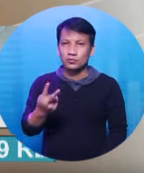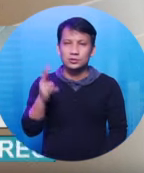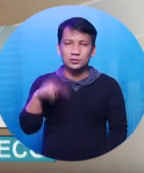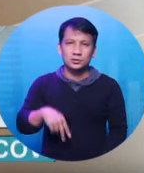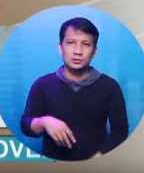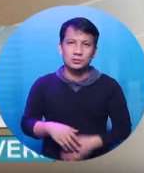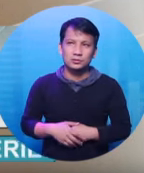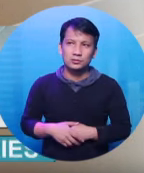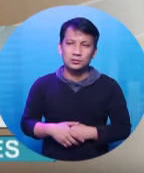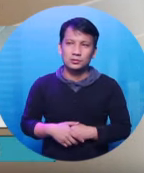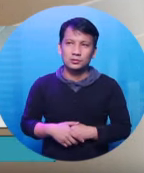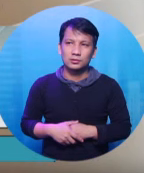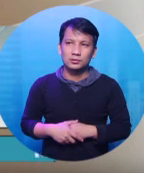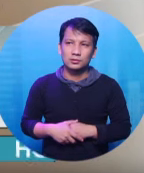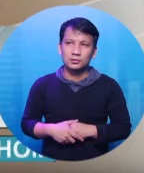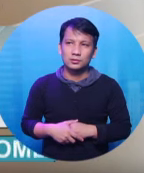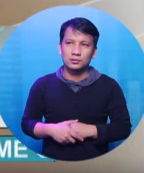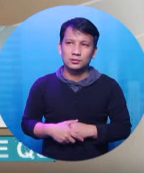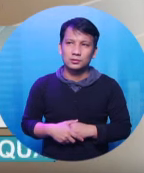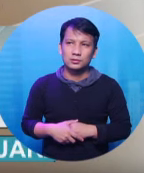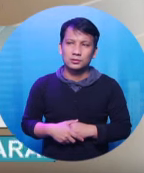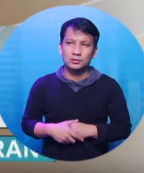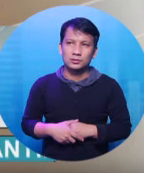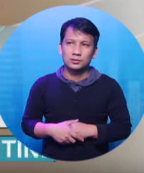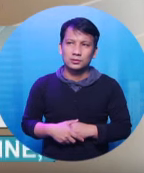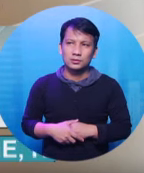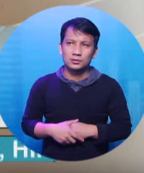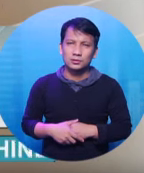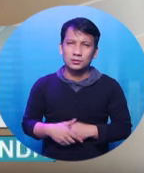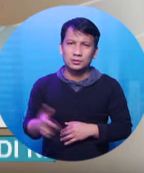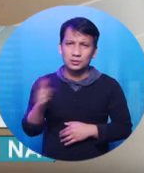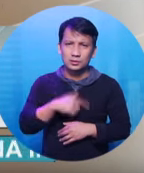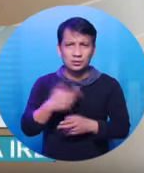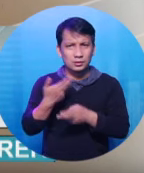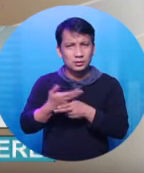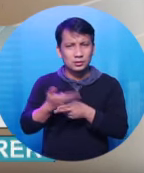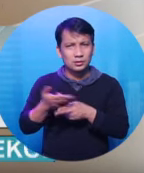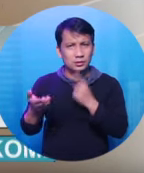narinig. Narinig po kasi siya. Okay. Sir, ganito, Sir Rafi. Actually,